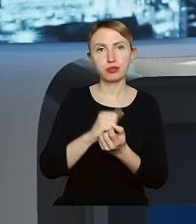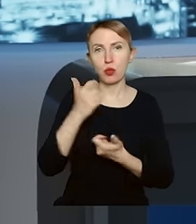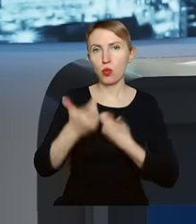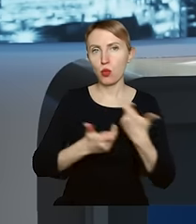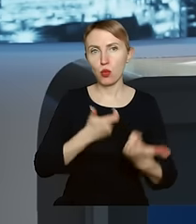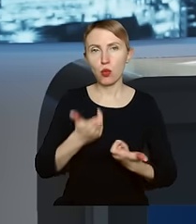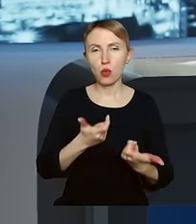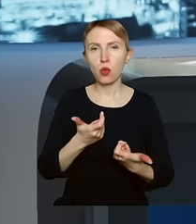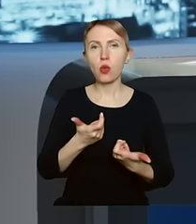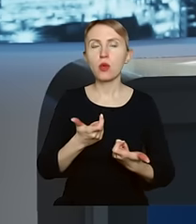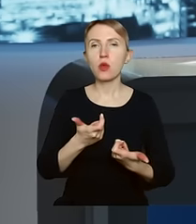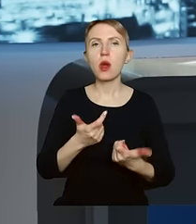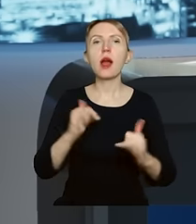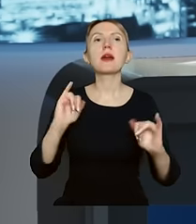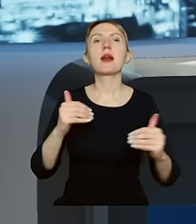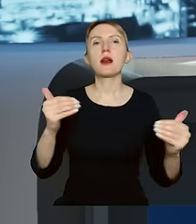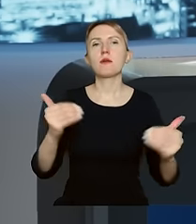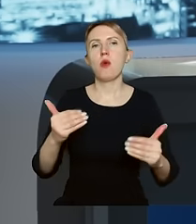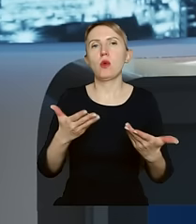Jak można po prostu